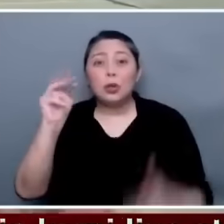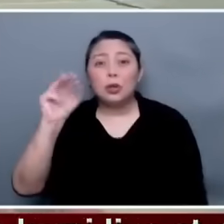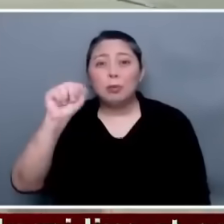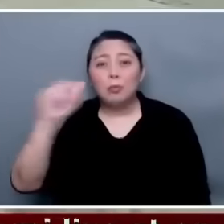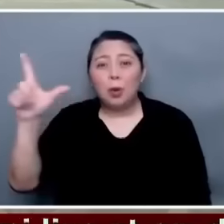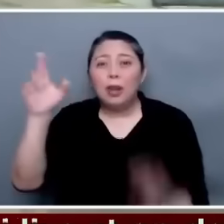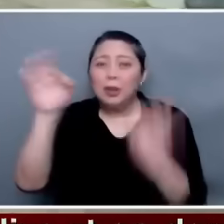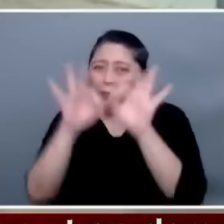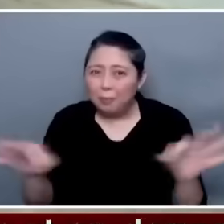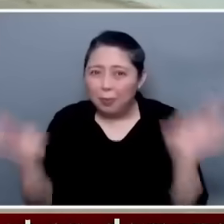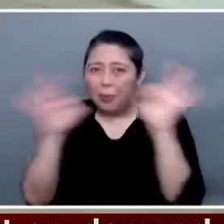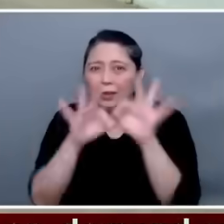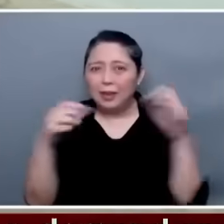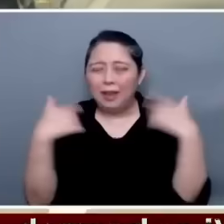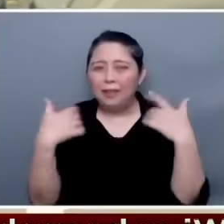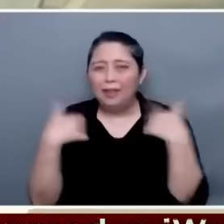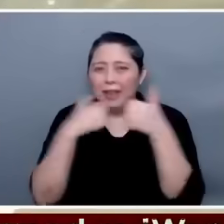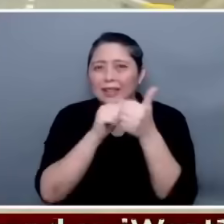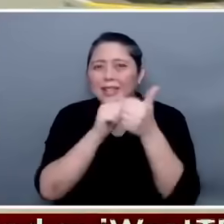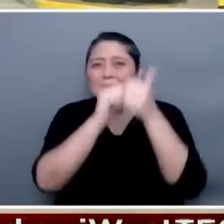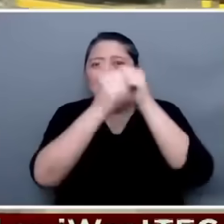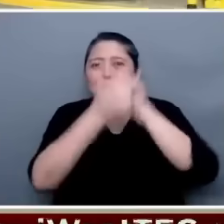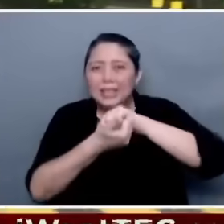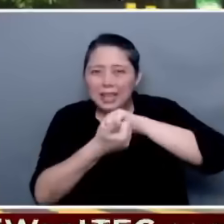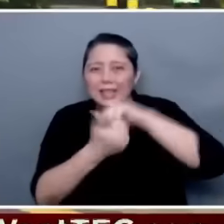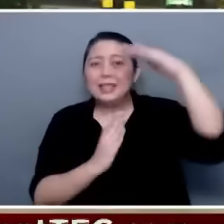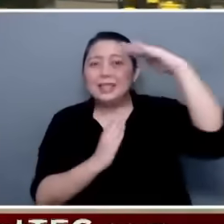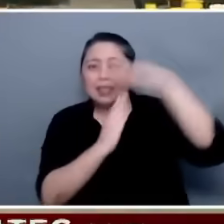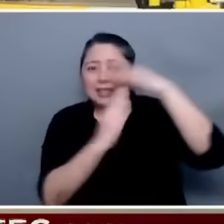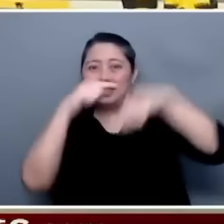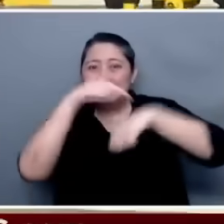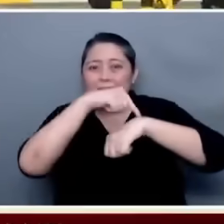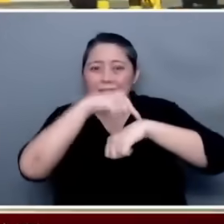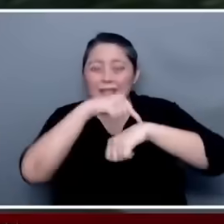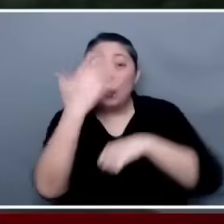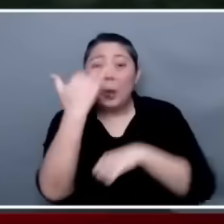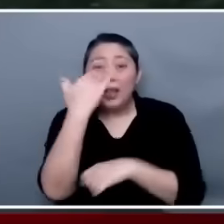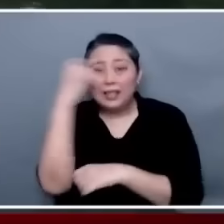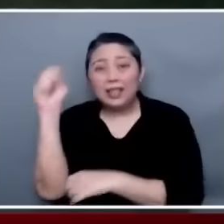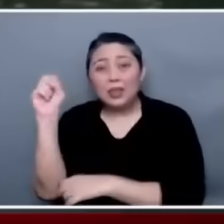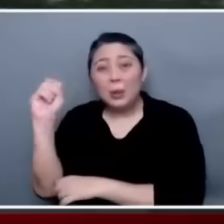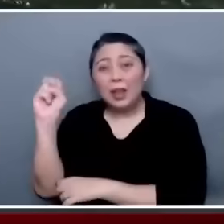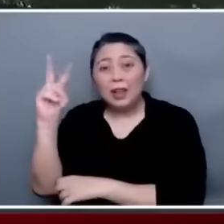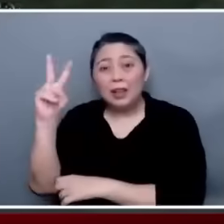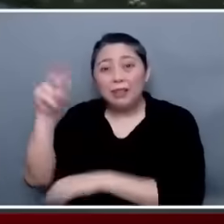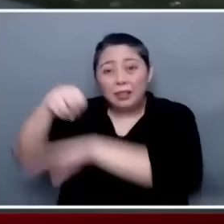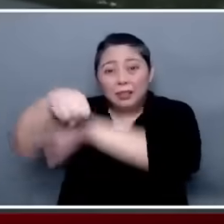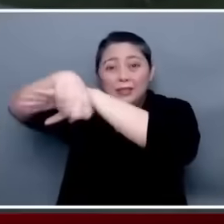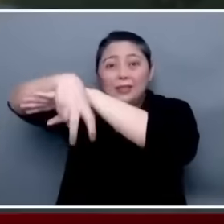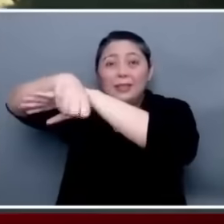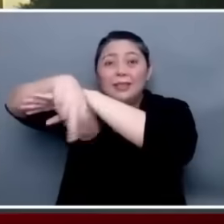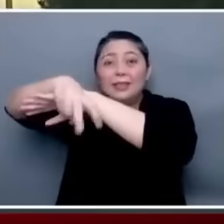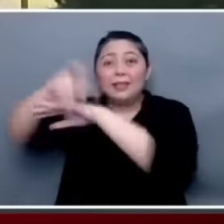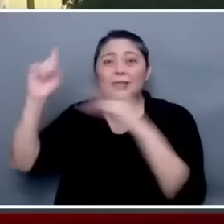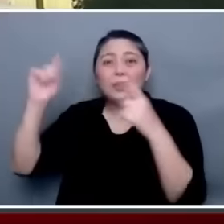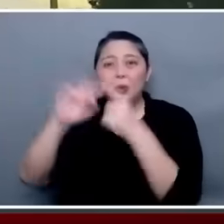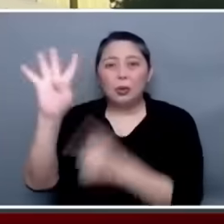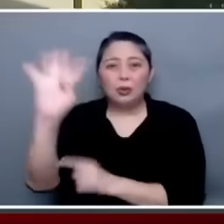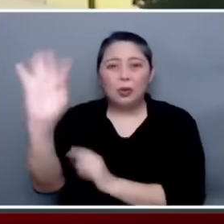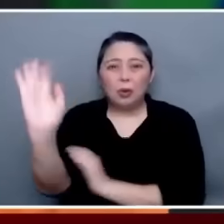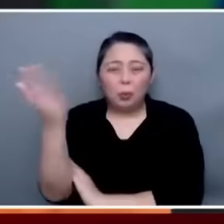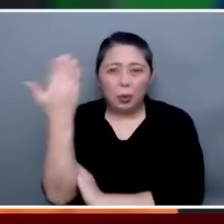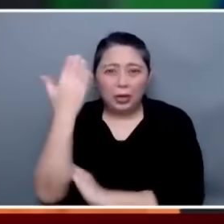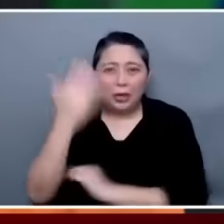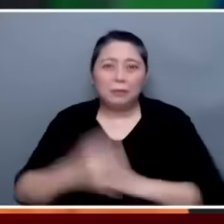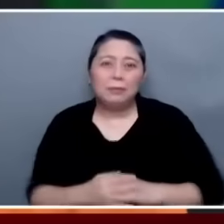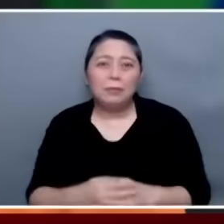alas 12 ng hating gabi hanggang alas 4 ng madaling araw. Hati naman ang opinyon ng ilang mallgoers sa adjustment ng oras.